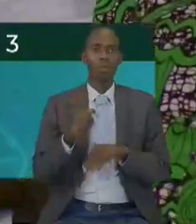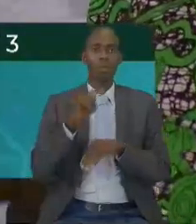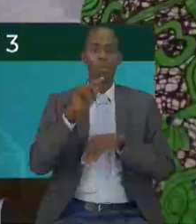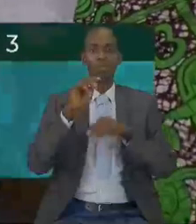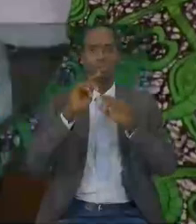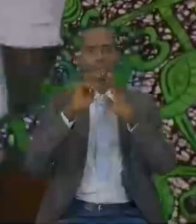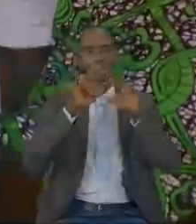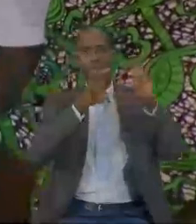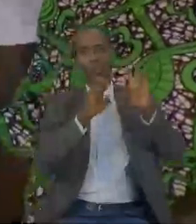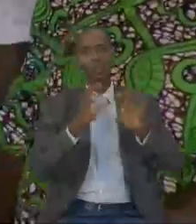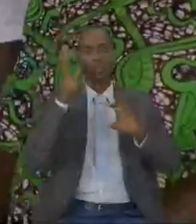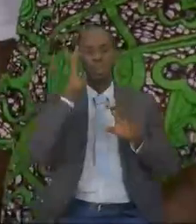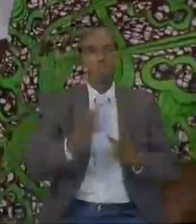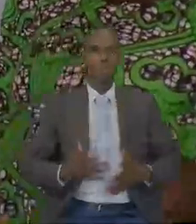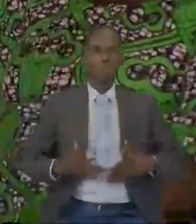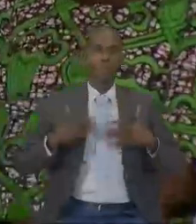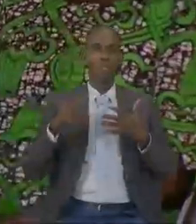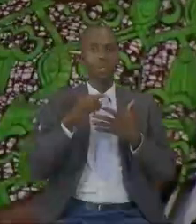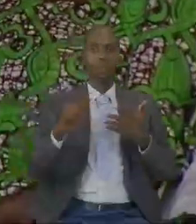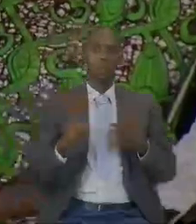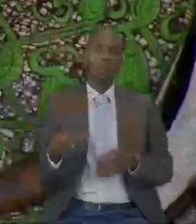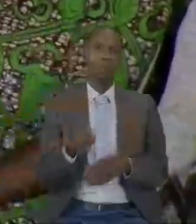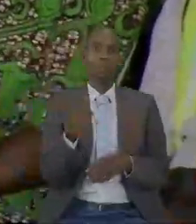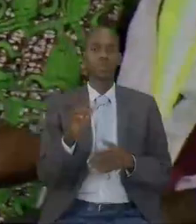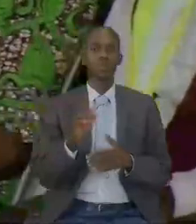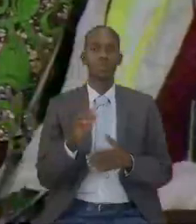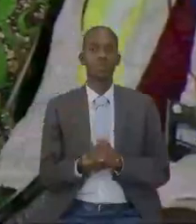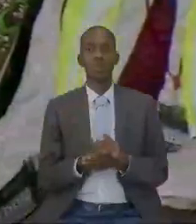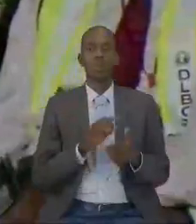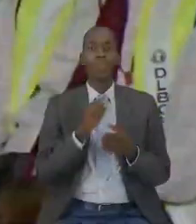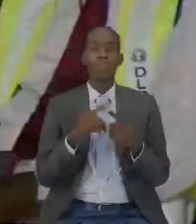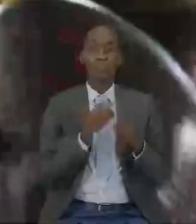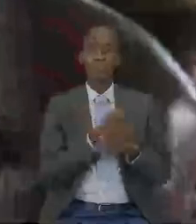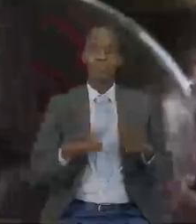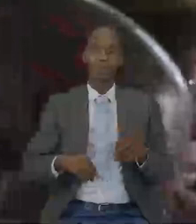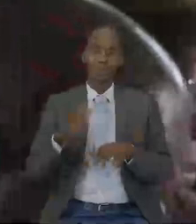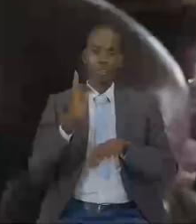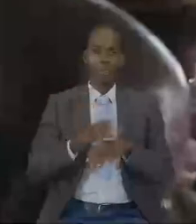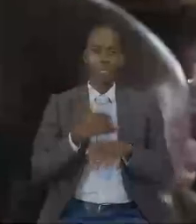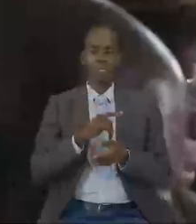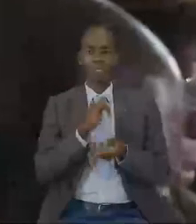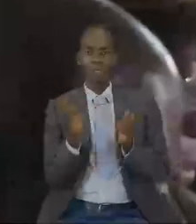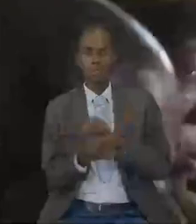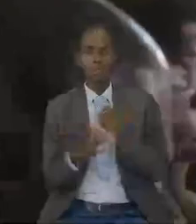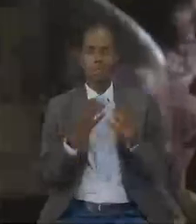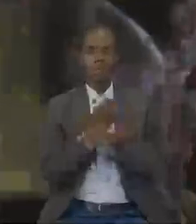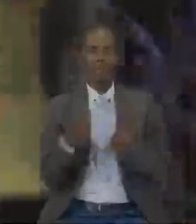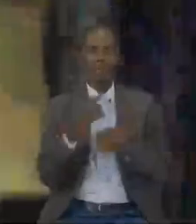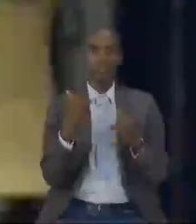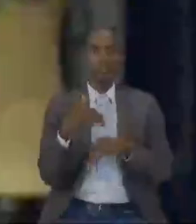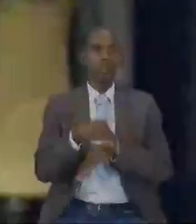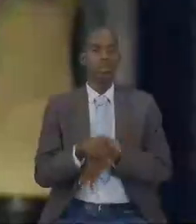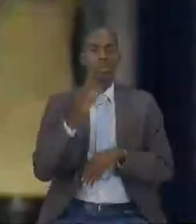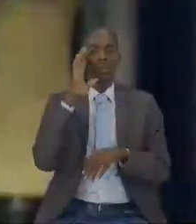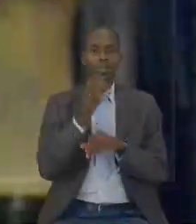trône dressera sa tente sur eux. Quand le Seigneur touche et transforme et te